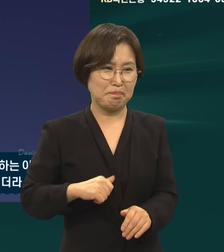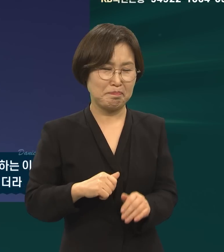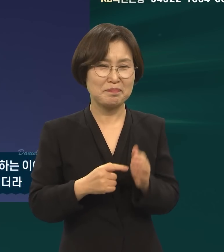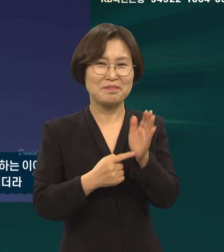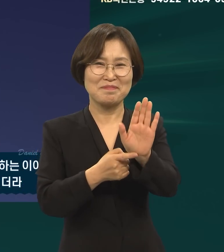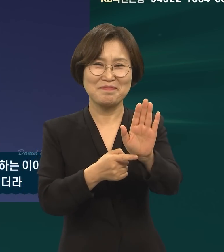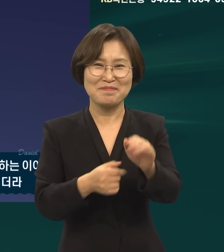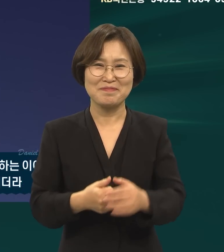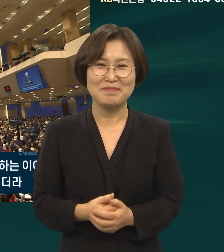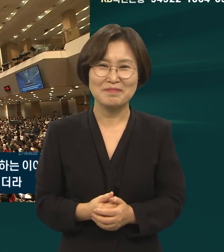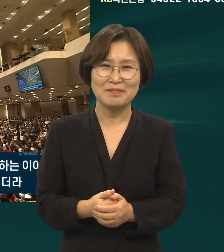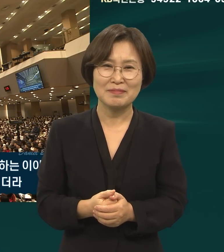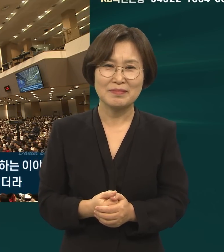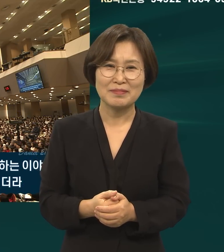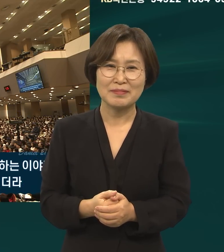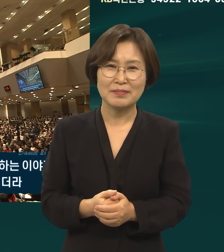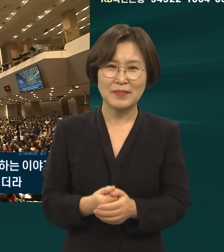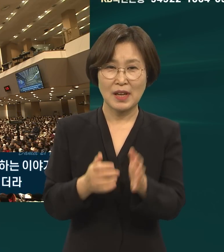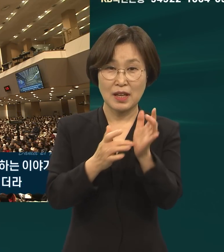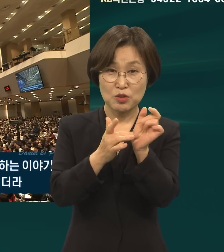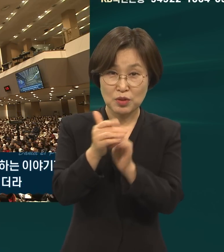17절 한 절만 다 같이 읽겠습니다. 시작.